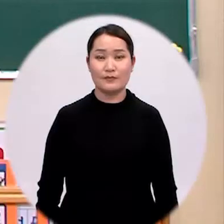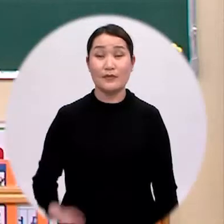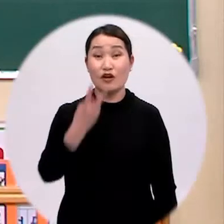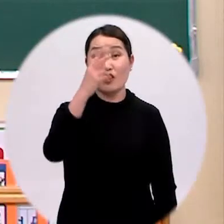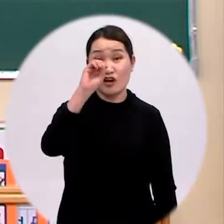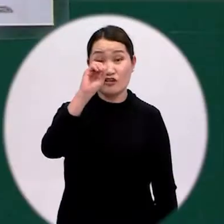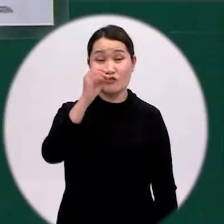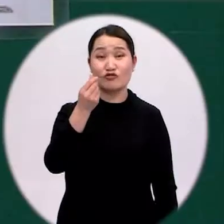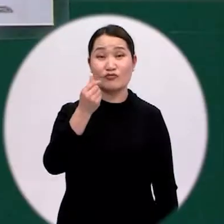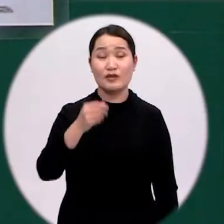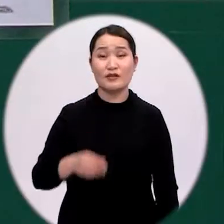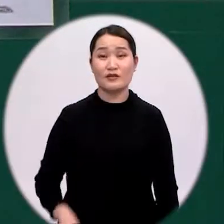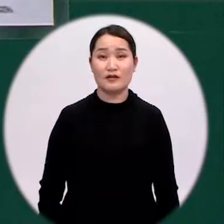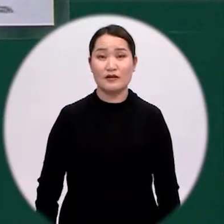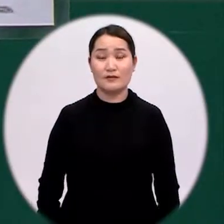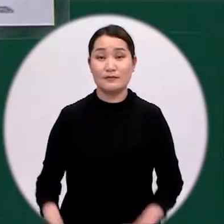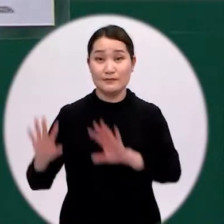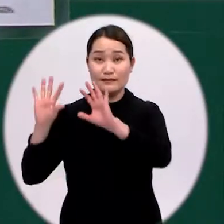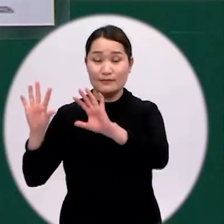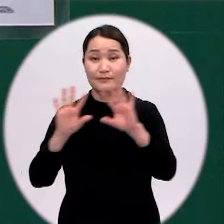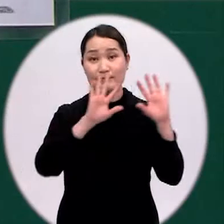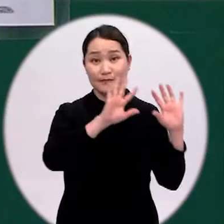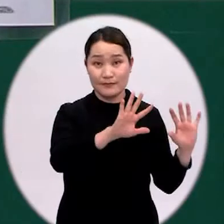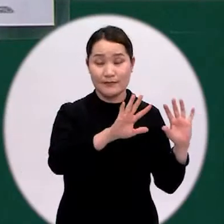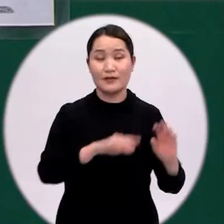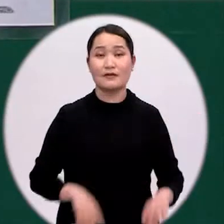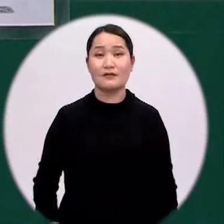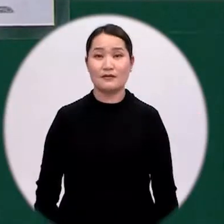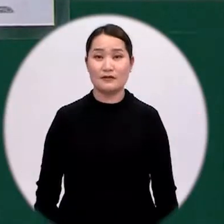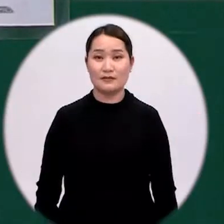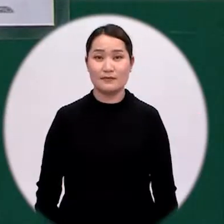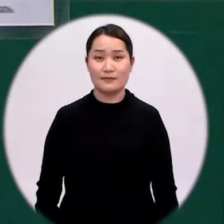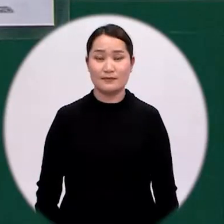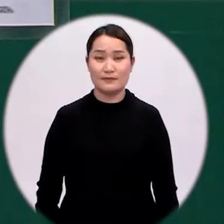20 төгрөг маань 2 ширхэг 10-аар задардаг юм байна.